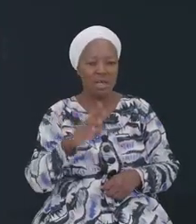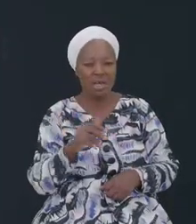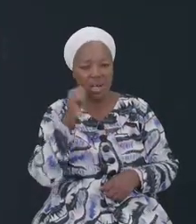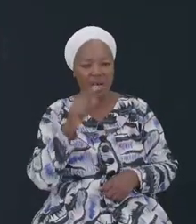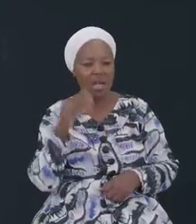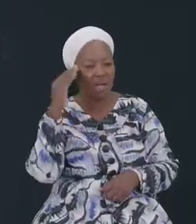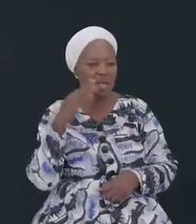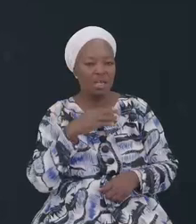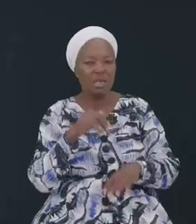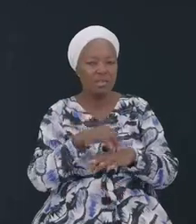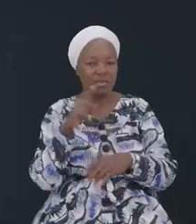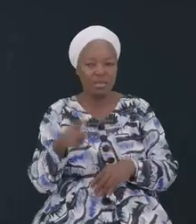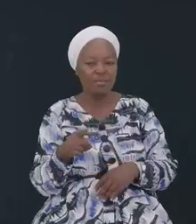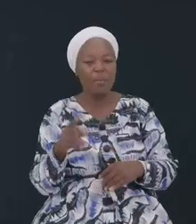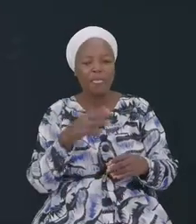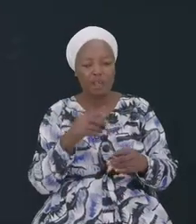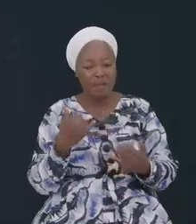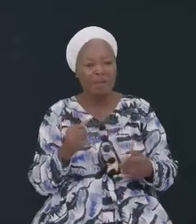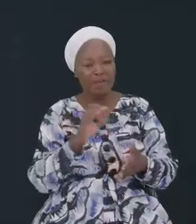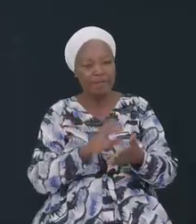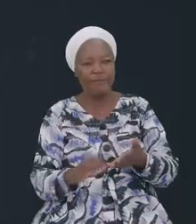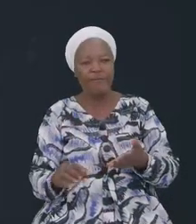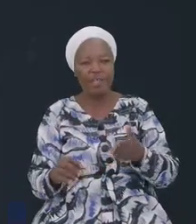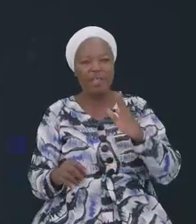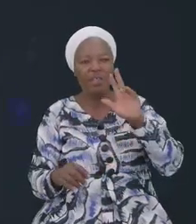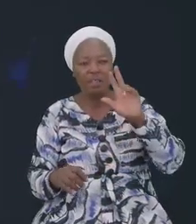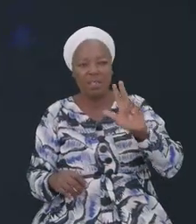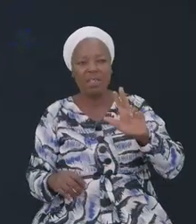Voyez le verset 36.